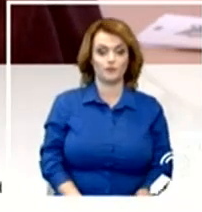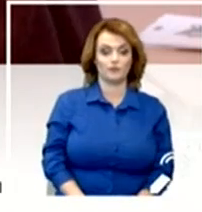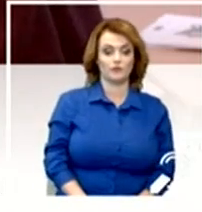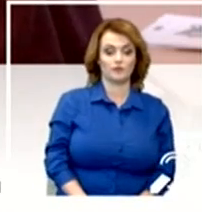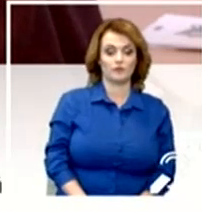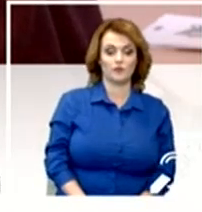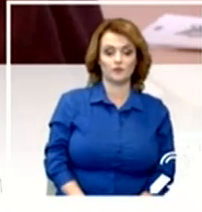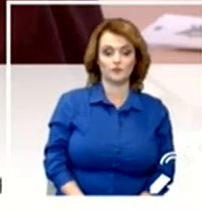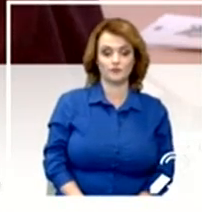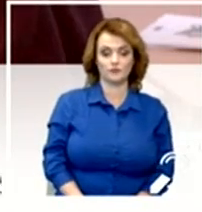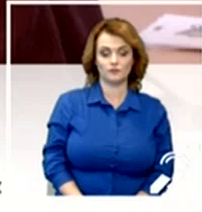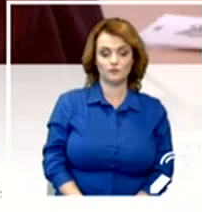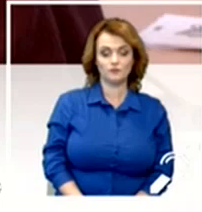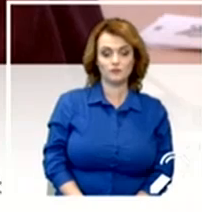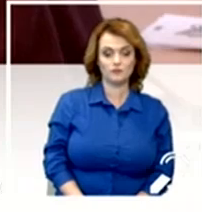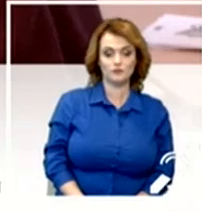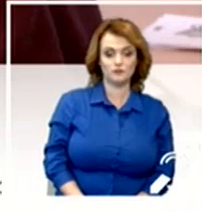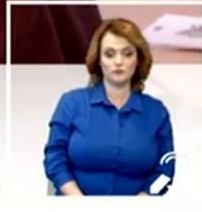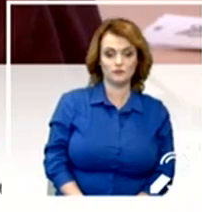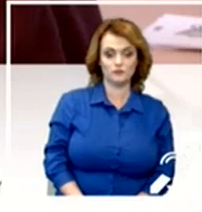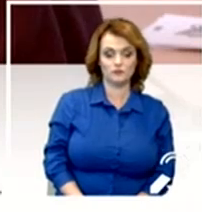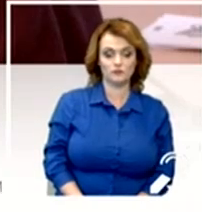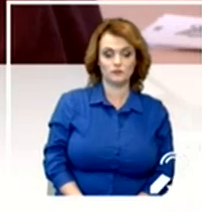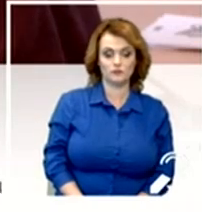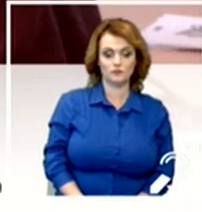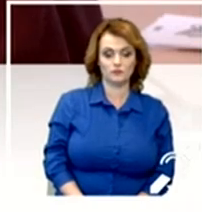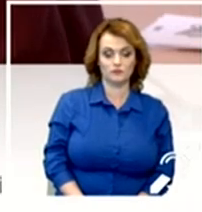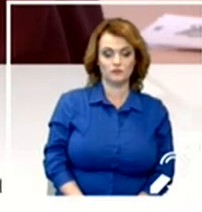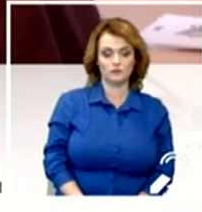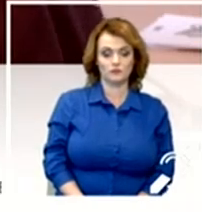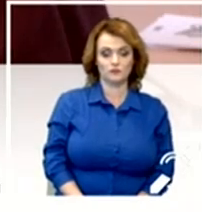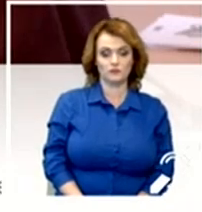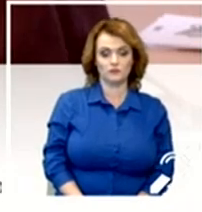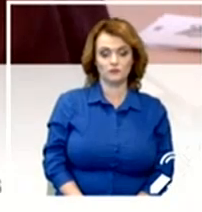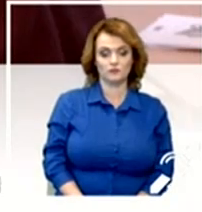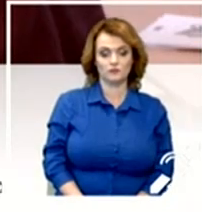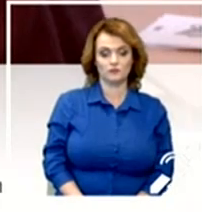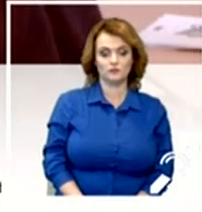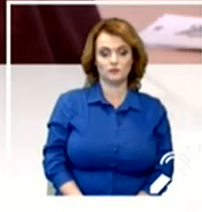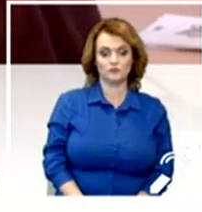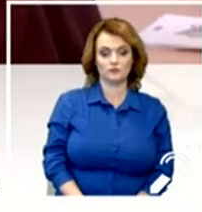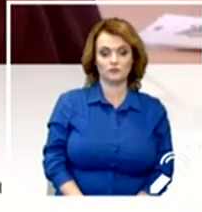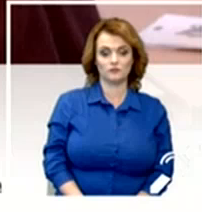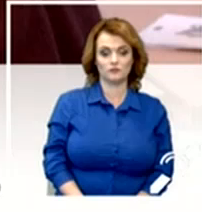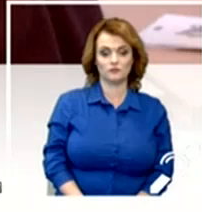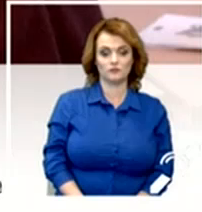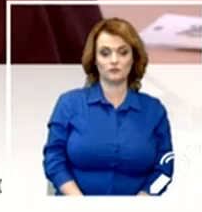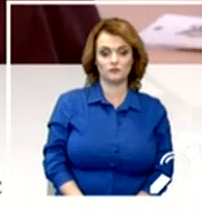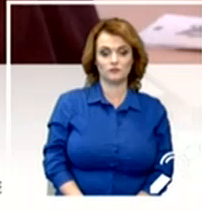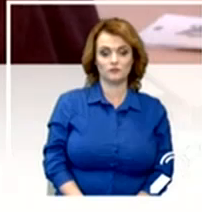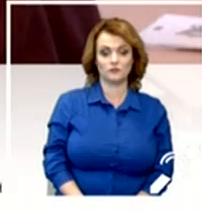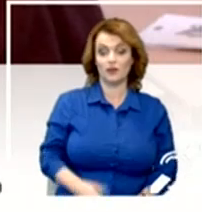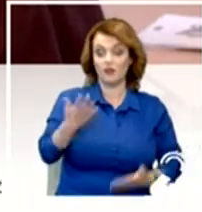But if you don't agree to work with something else than absolute certainty, then go for